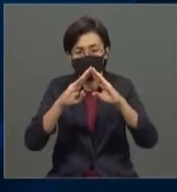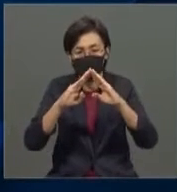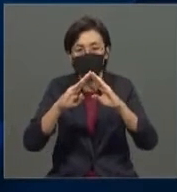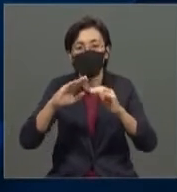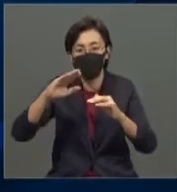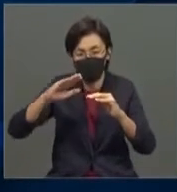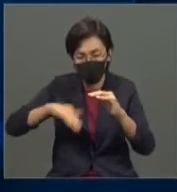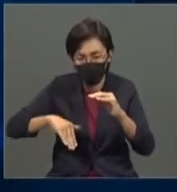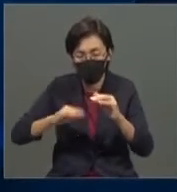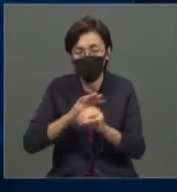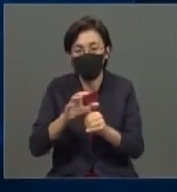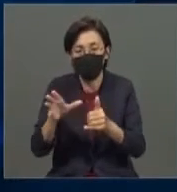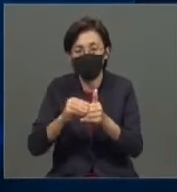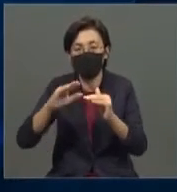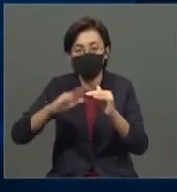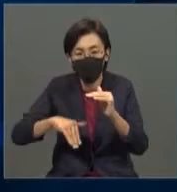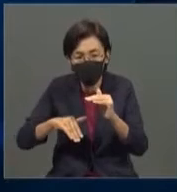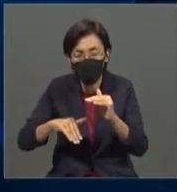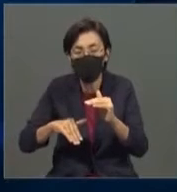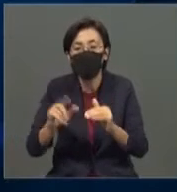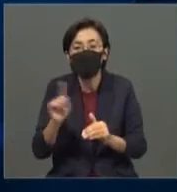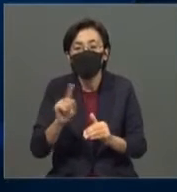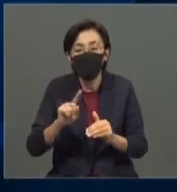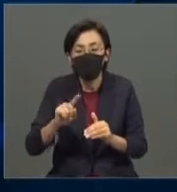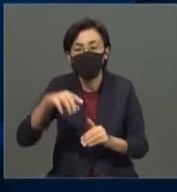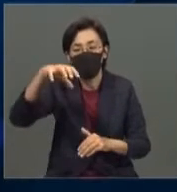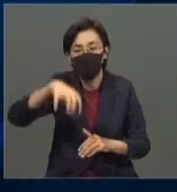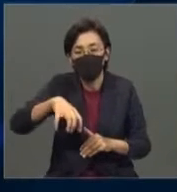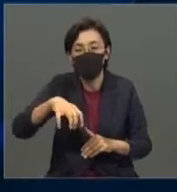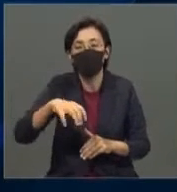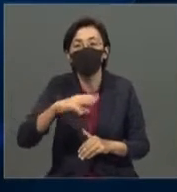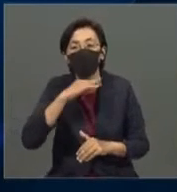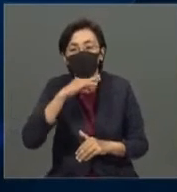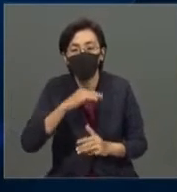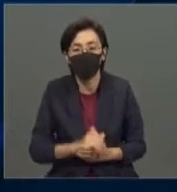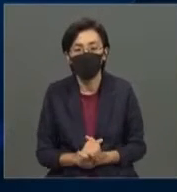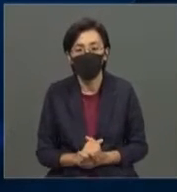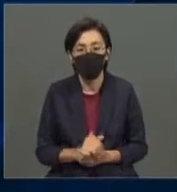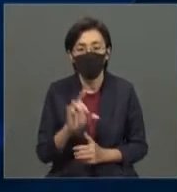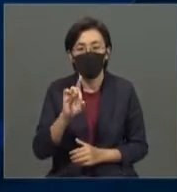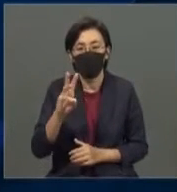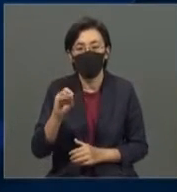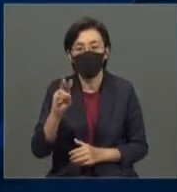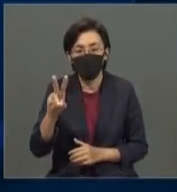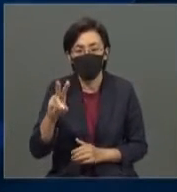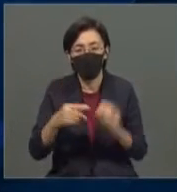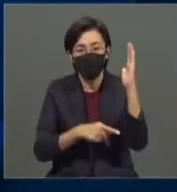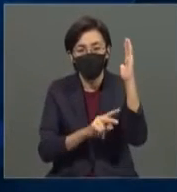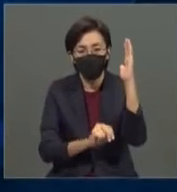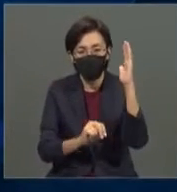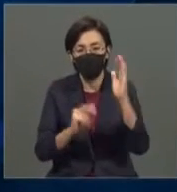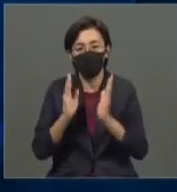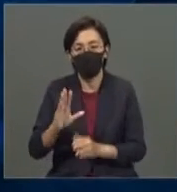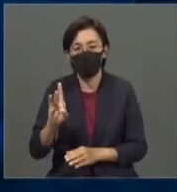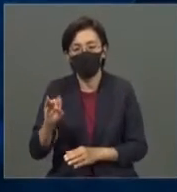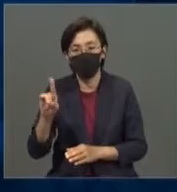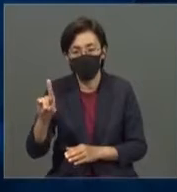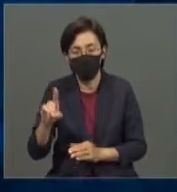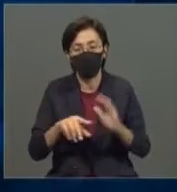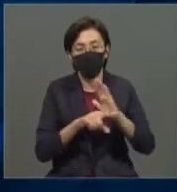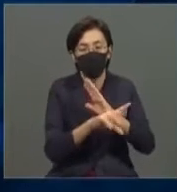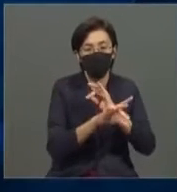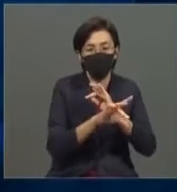ดน้อยลงแต่ว่าก็ยังเป็นคลัสเตอร์ที่มาจากโรงหมูนะครับ162ปัตตานี81ระย